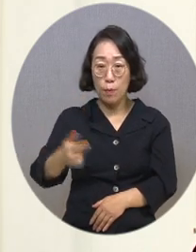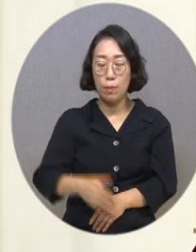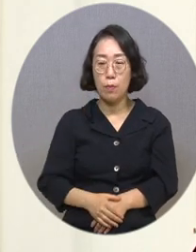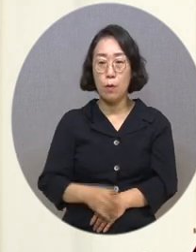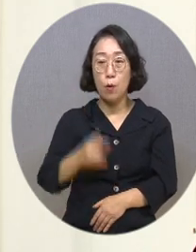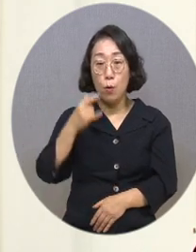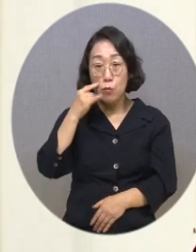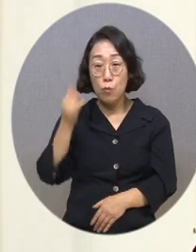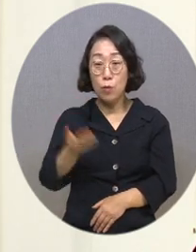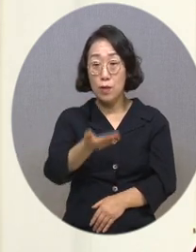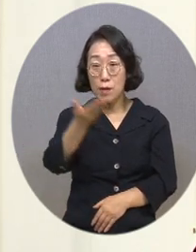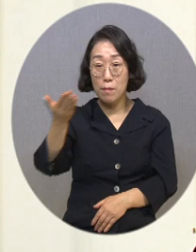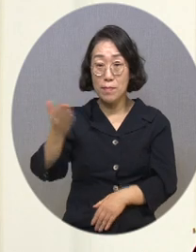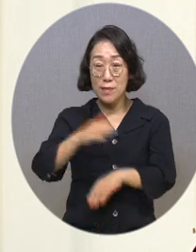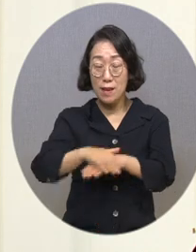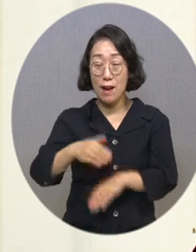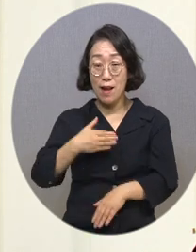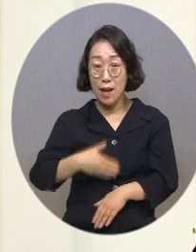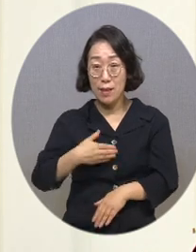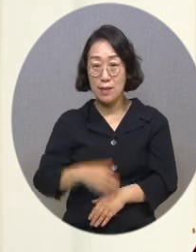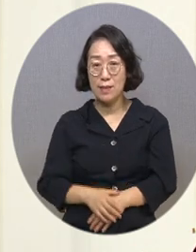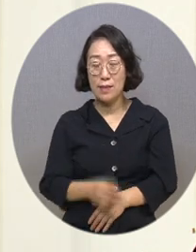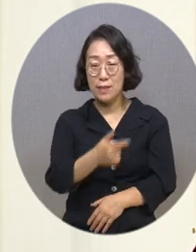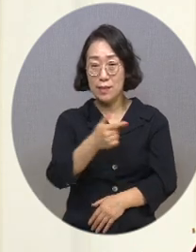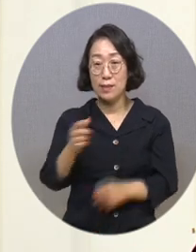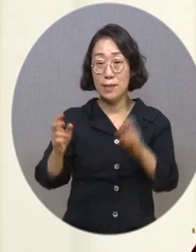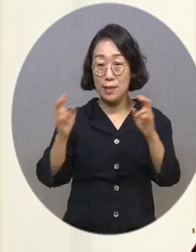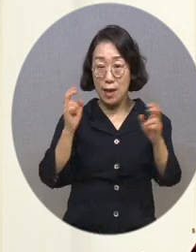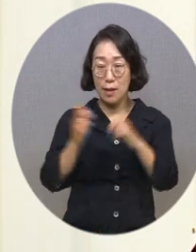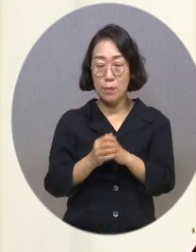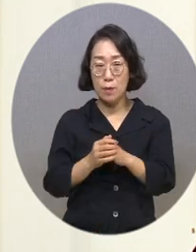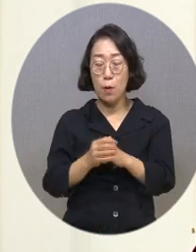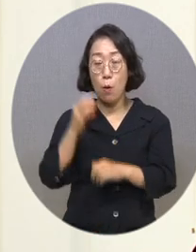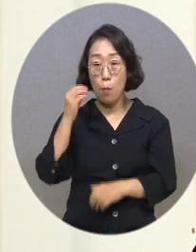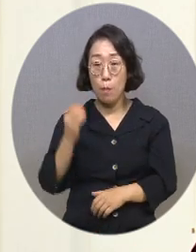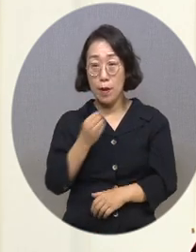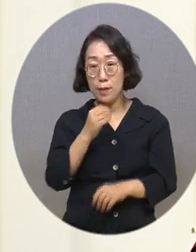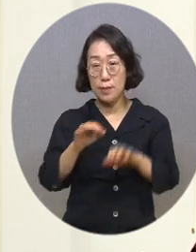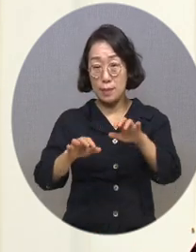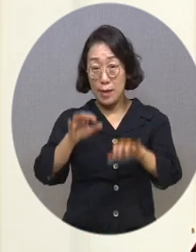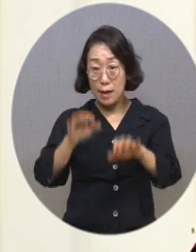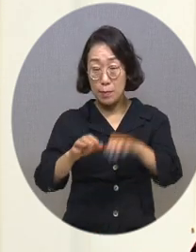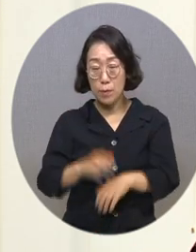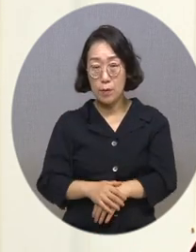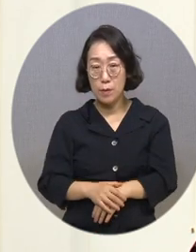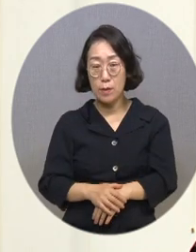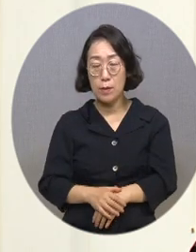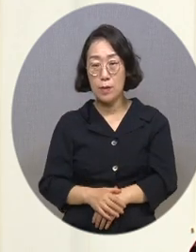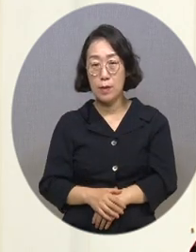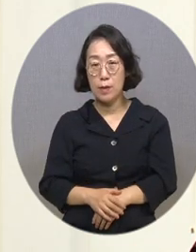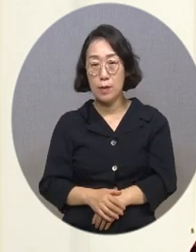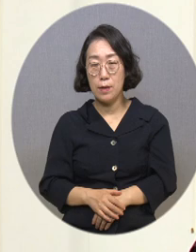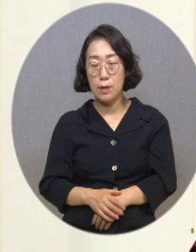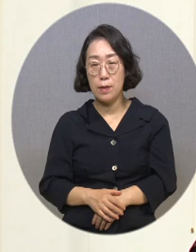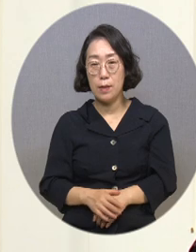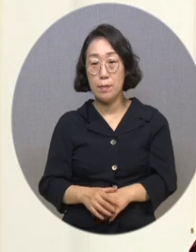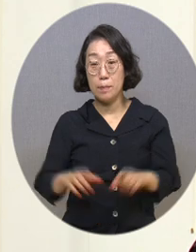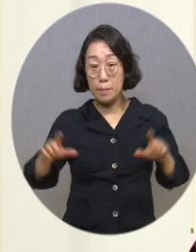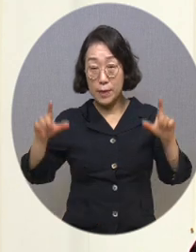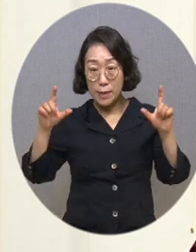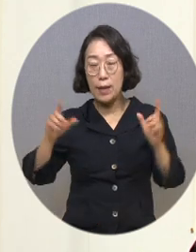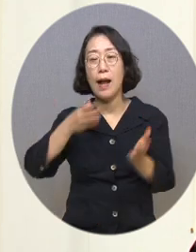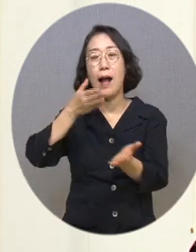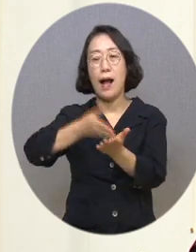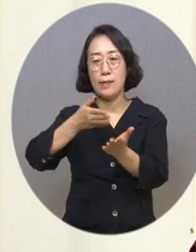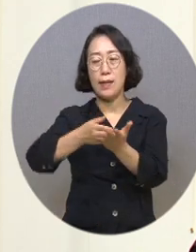다 아시는 교육 유명 대기업의 사이트나 이런 곳에서 온라인 강사로 활동을 오랫동안 했어요.